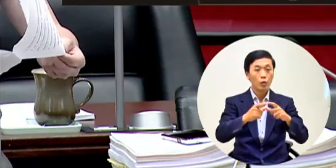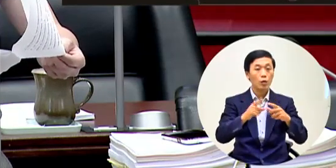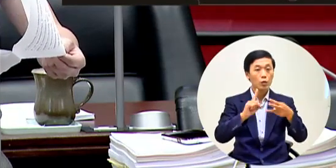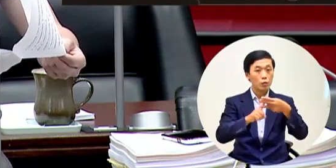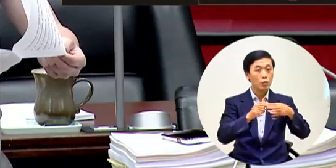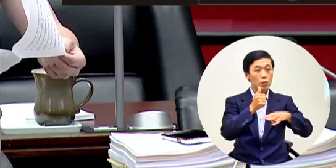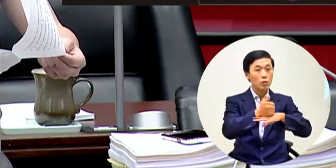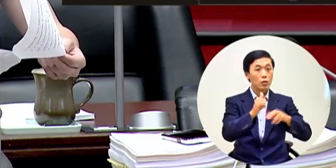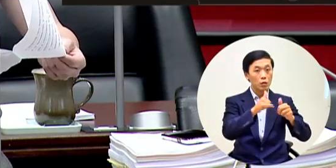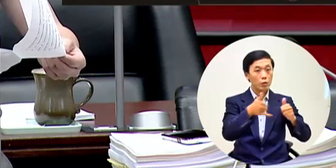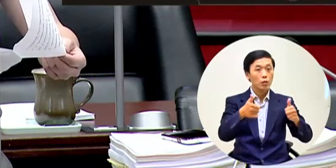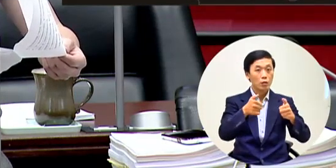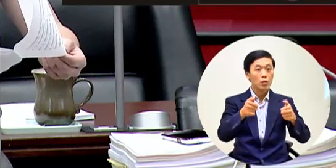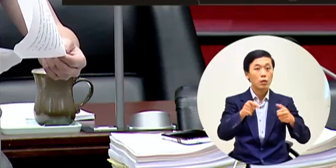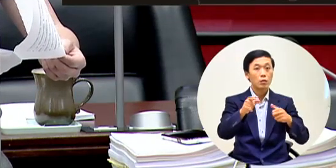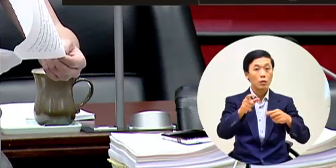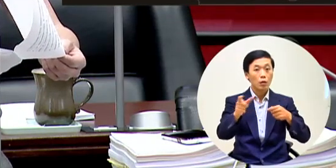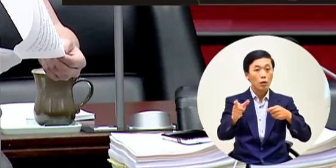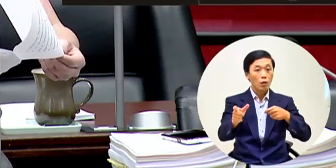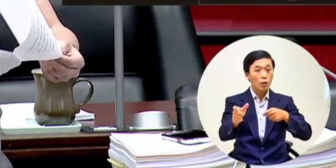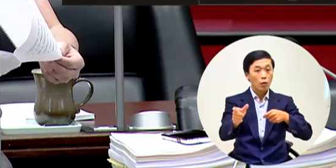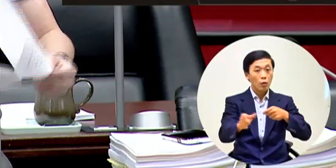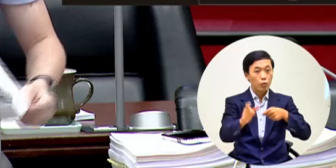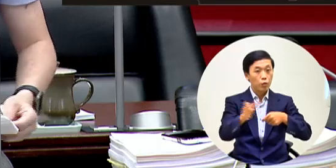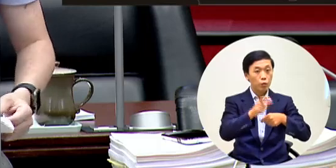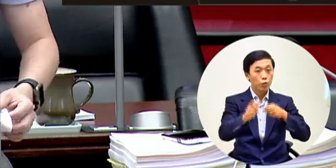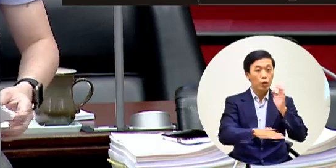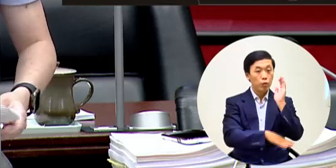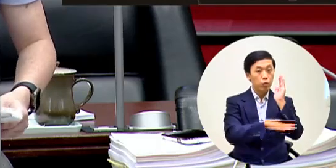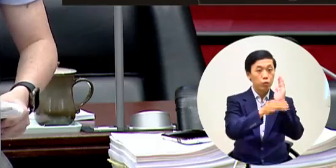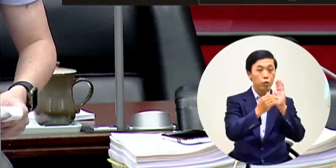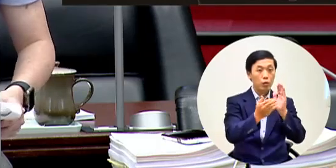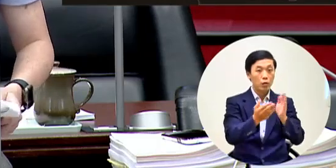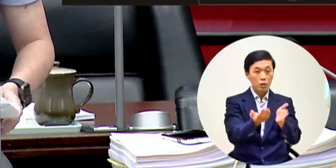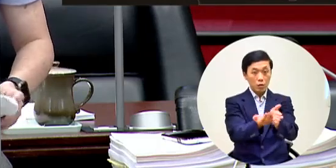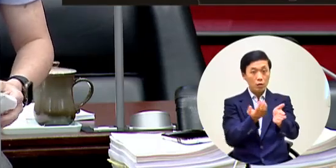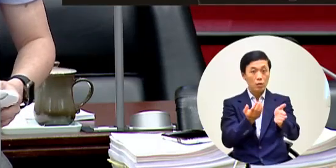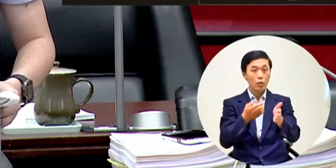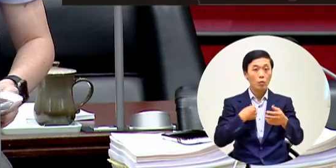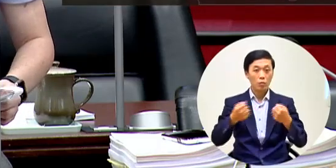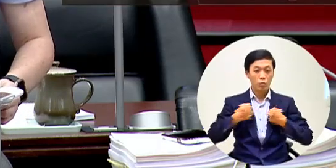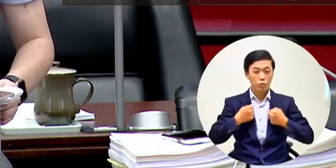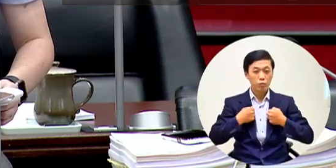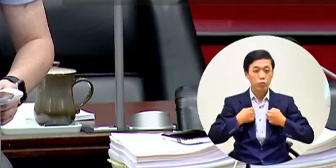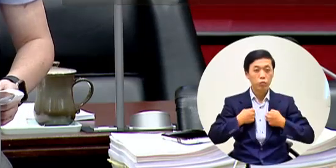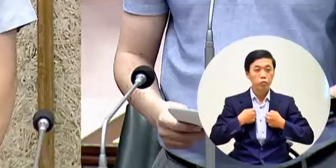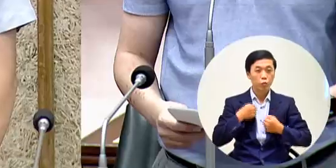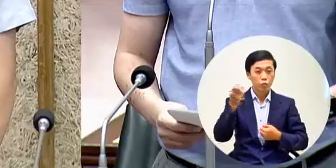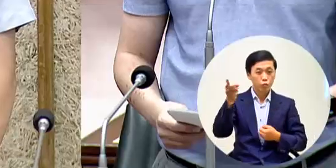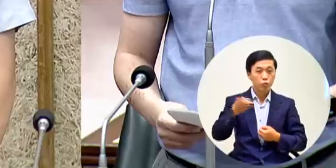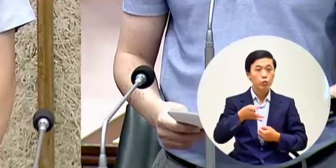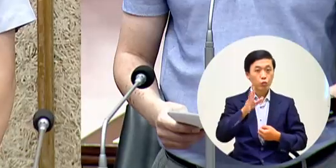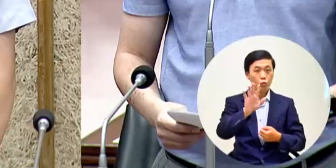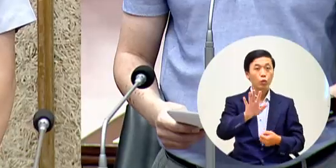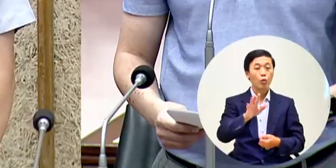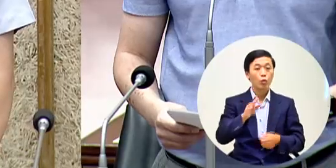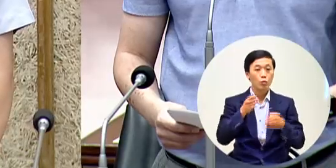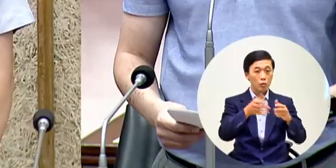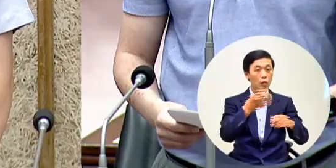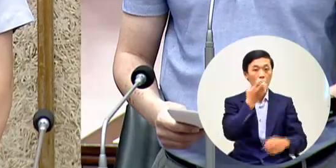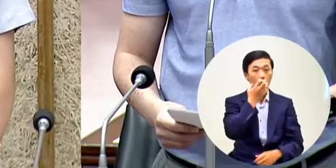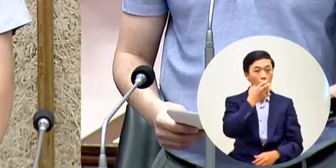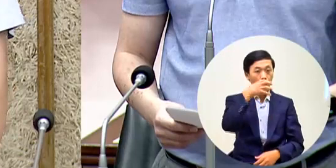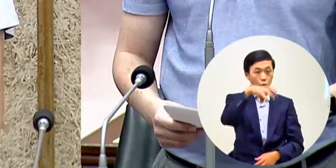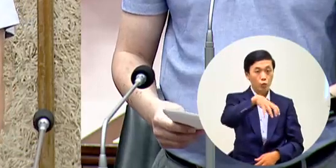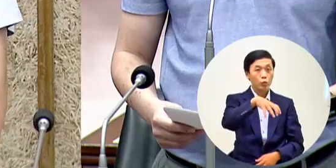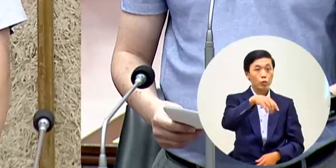之前，其实都有做多次的一种防灾的检视，才有演练。那针对这个盐城区